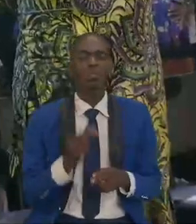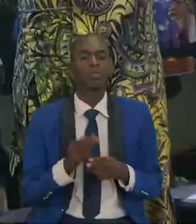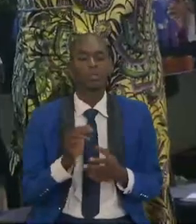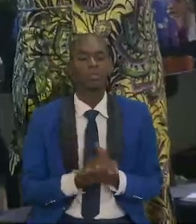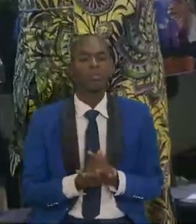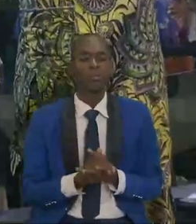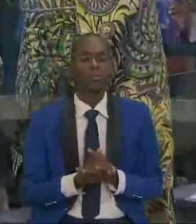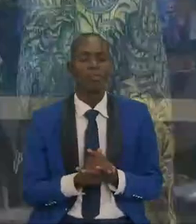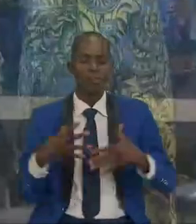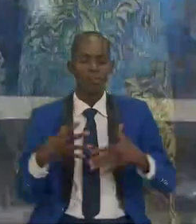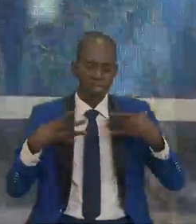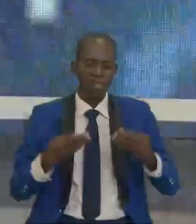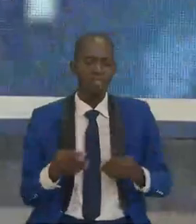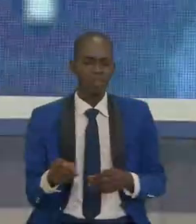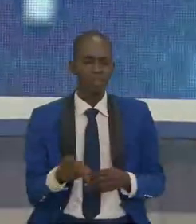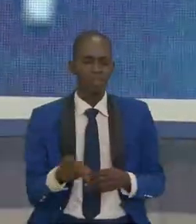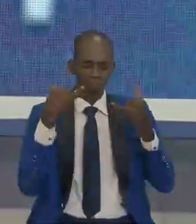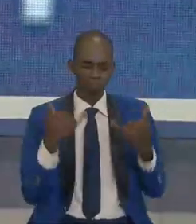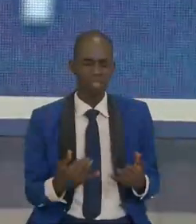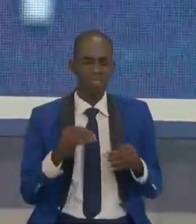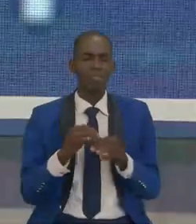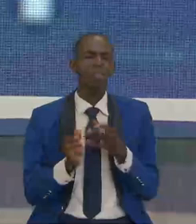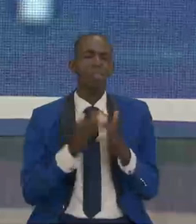manifeste ta puissance maintenant.